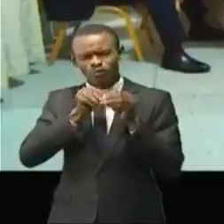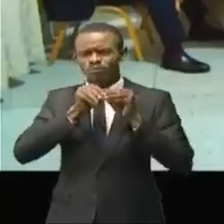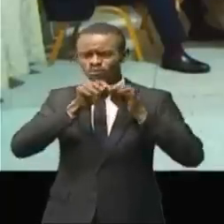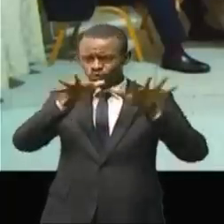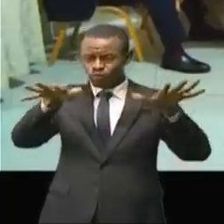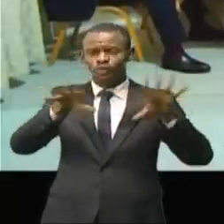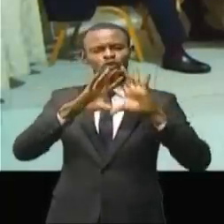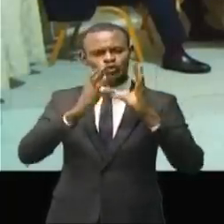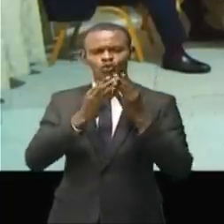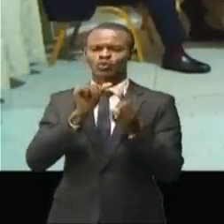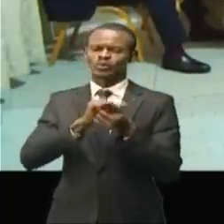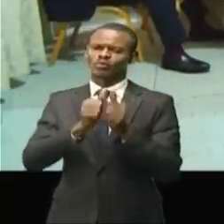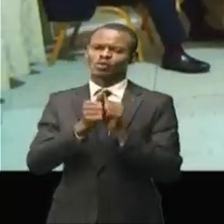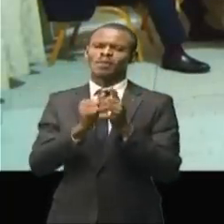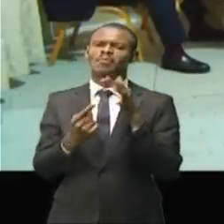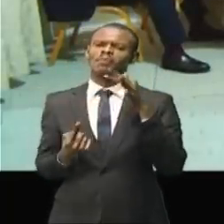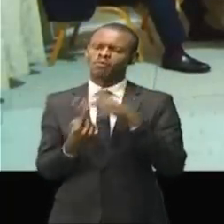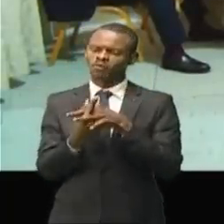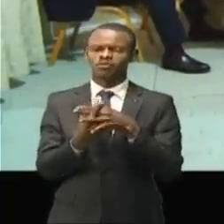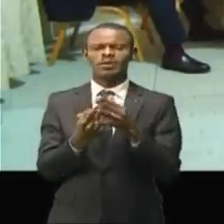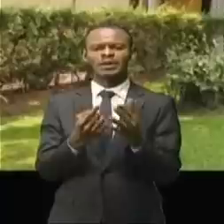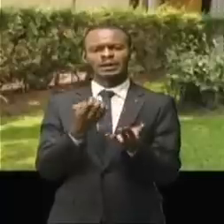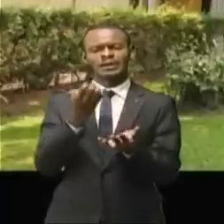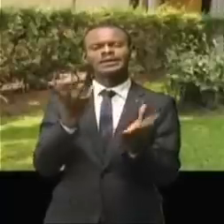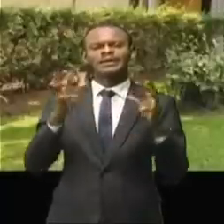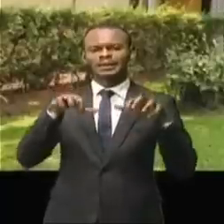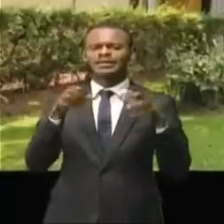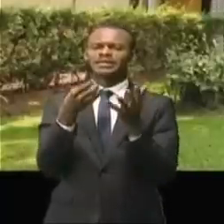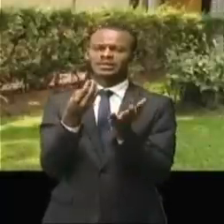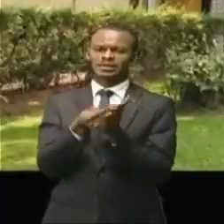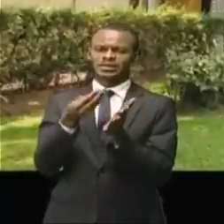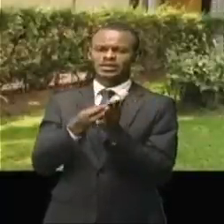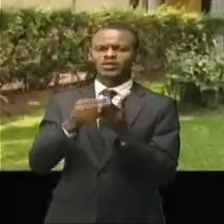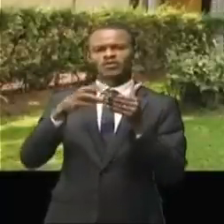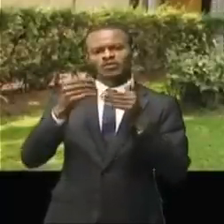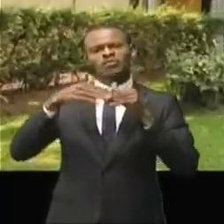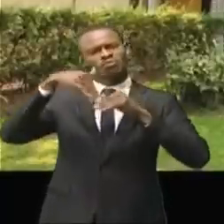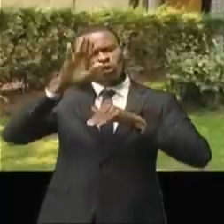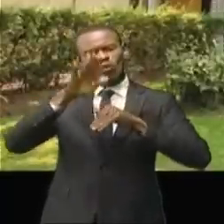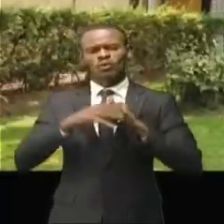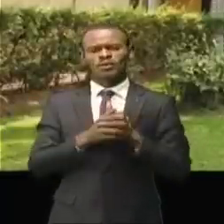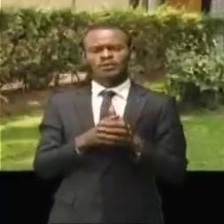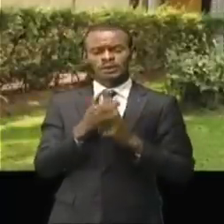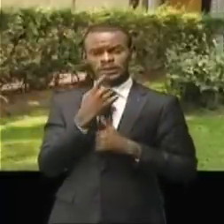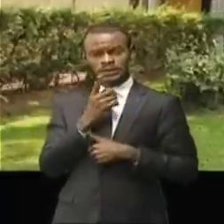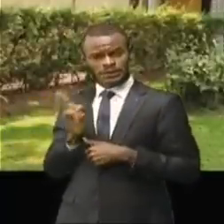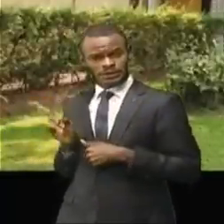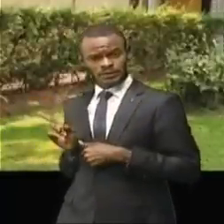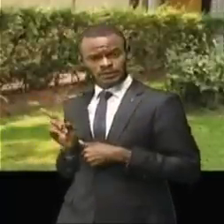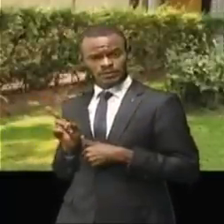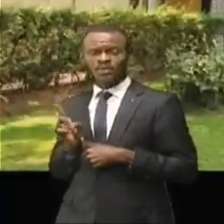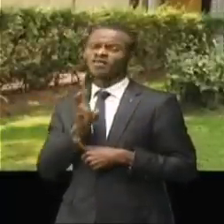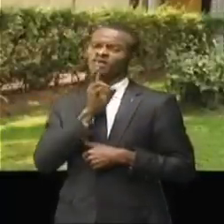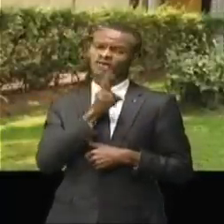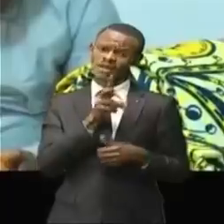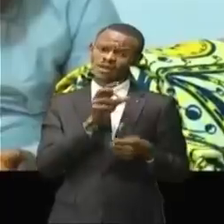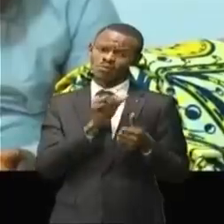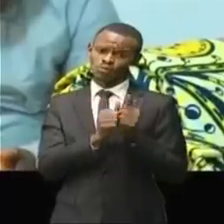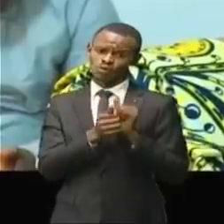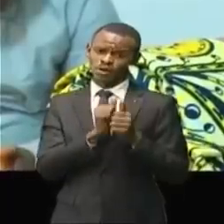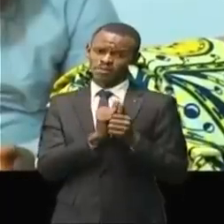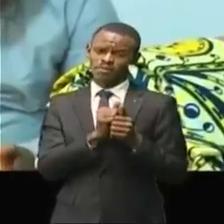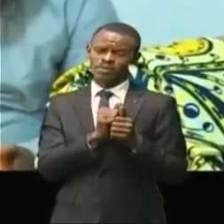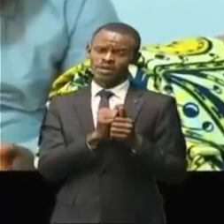nous en dit plus il faut rappeler que ce budget est marqué par un contexte de ralentissement de la croissance économique mais